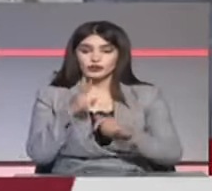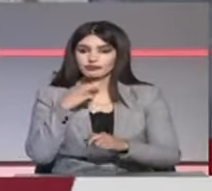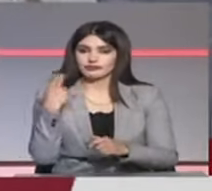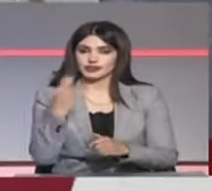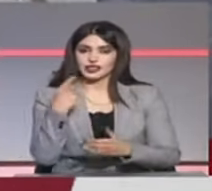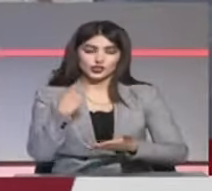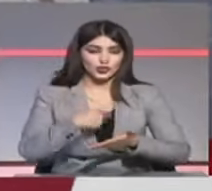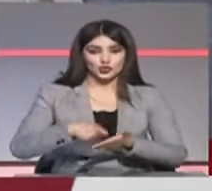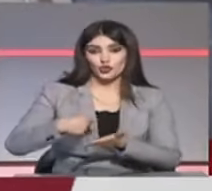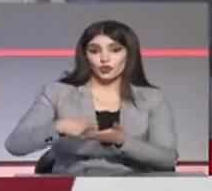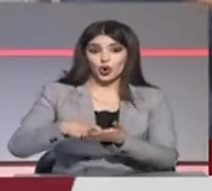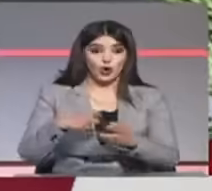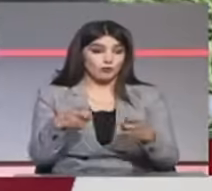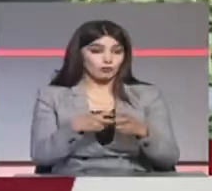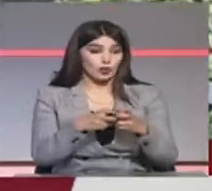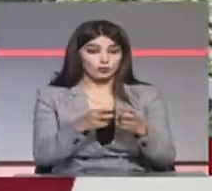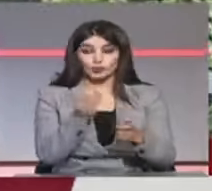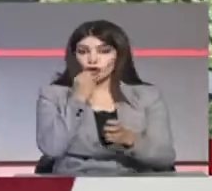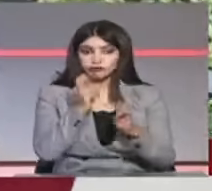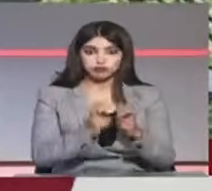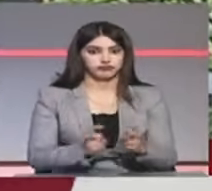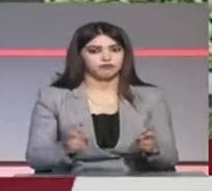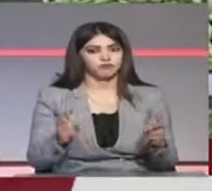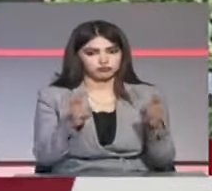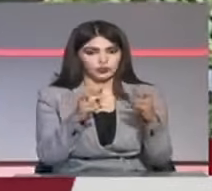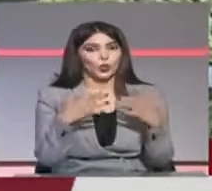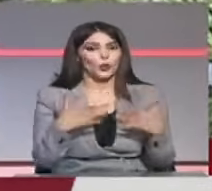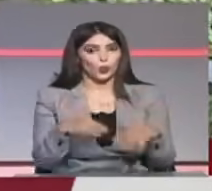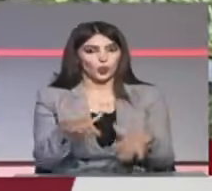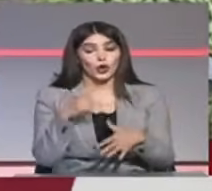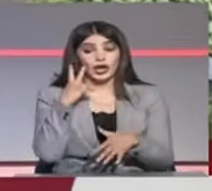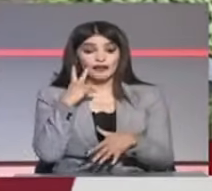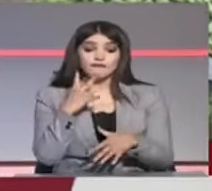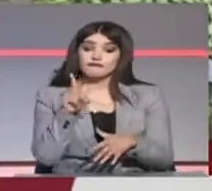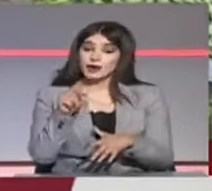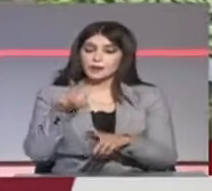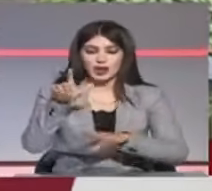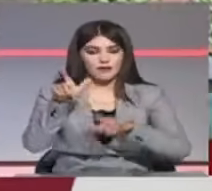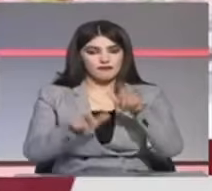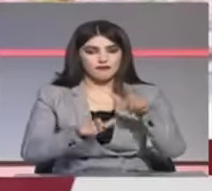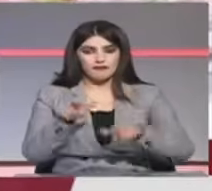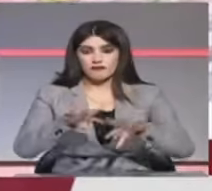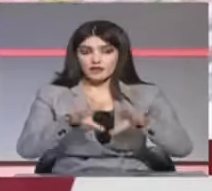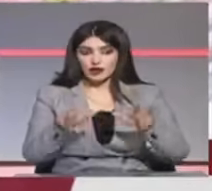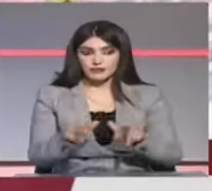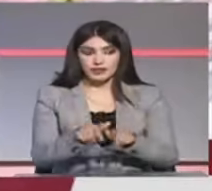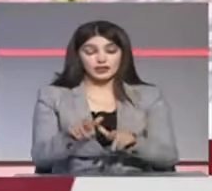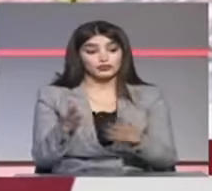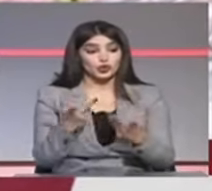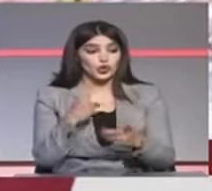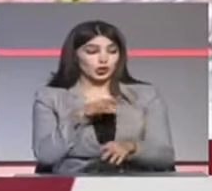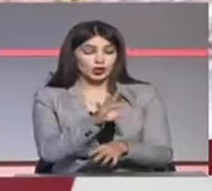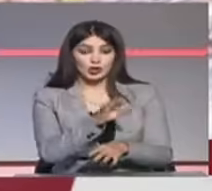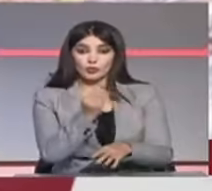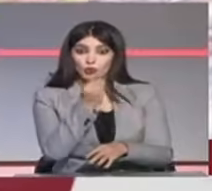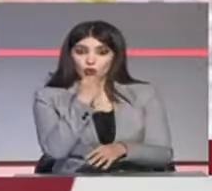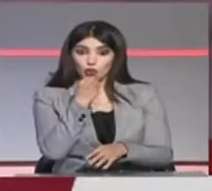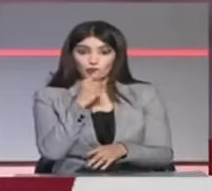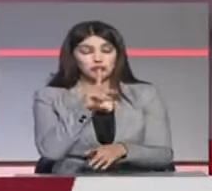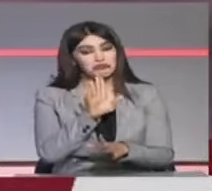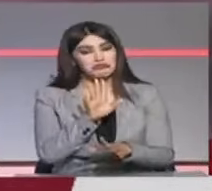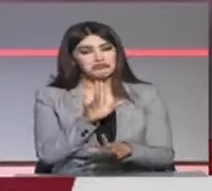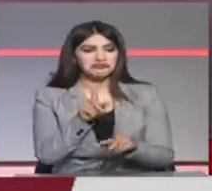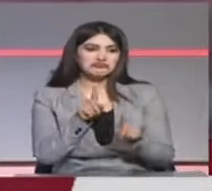الماديه وغلاء اسعار المواد الاستهلاكيه تجي وحالات اخرى نفسها امام خيار الاستهلاكي وفق ما